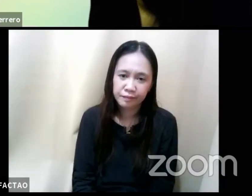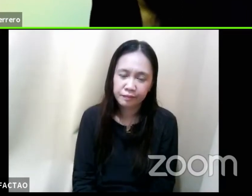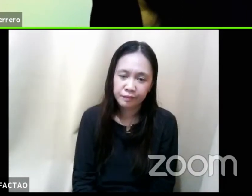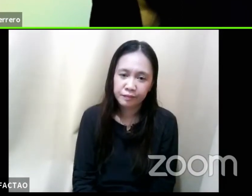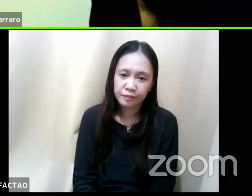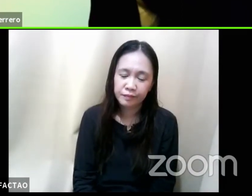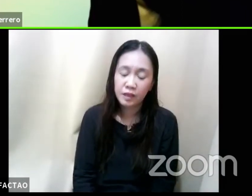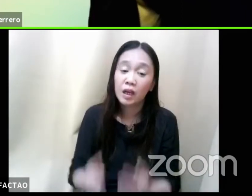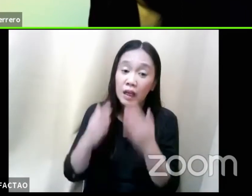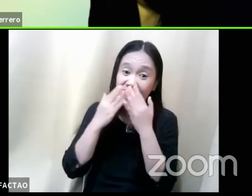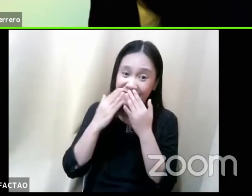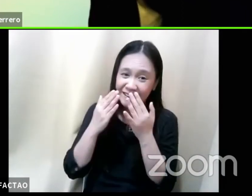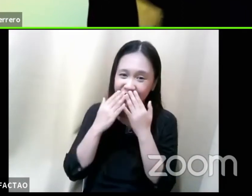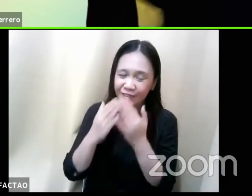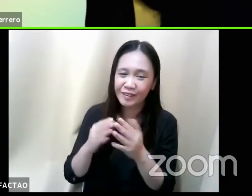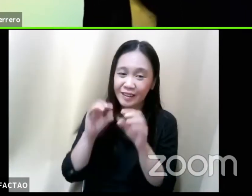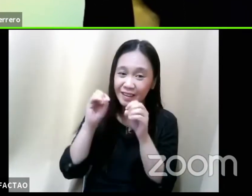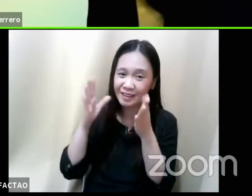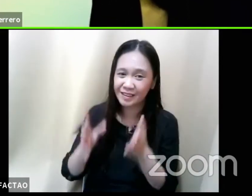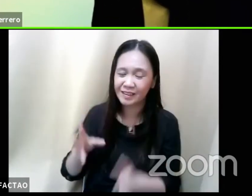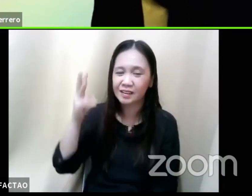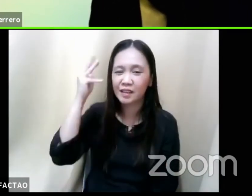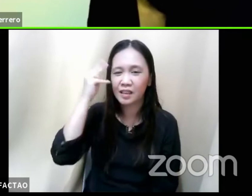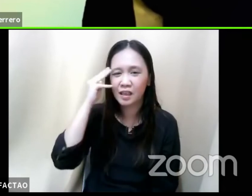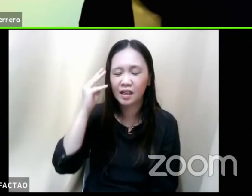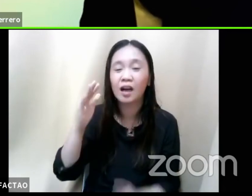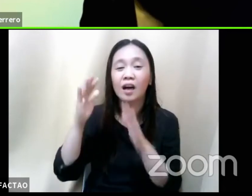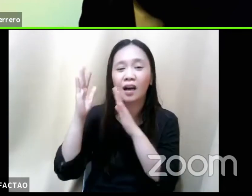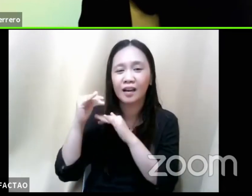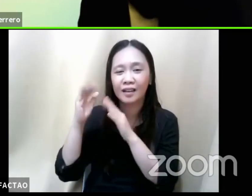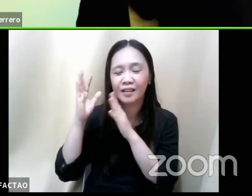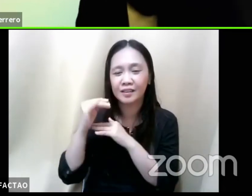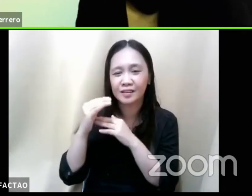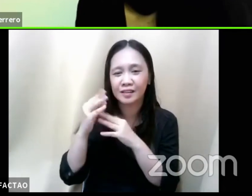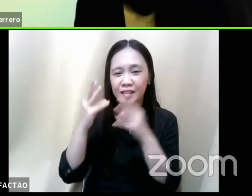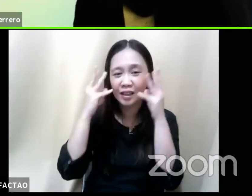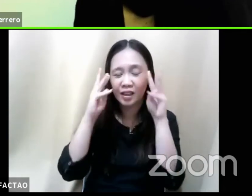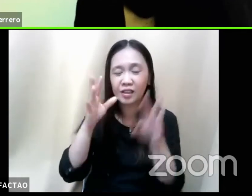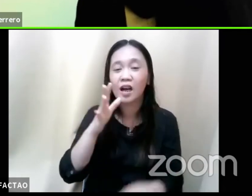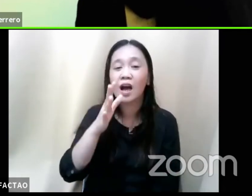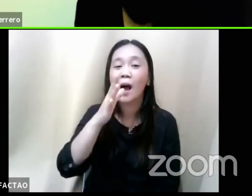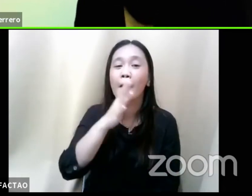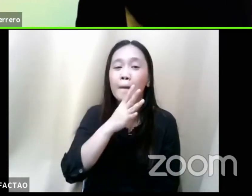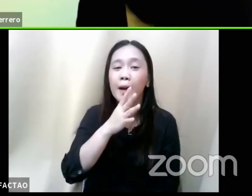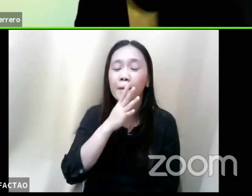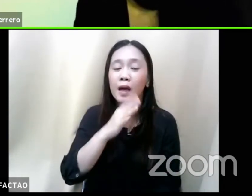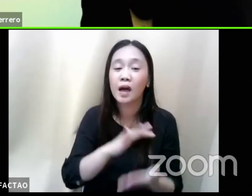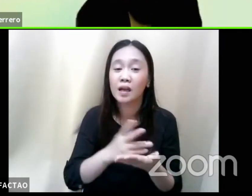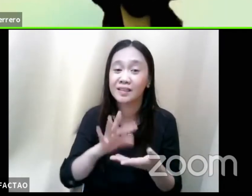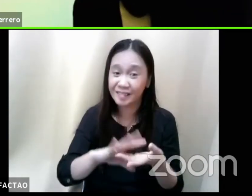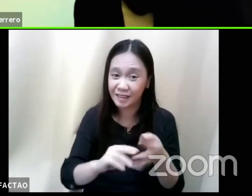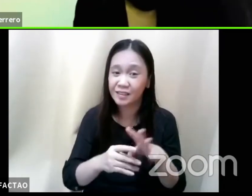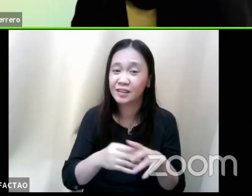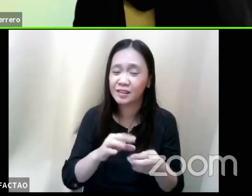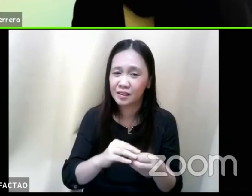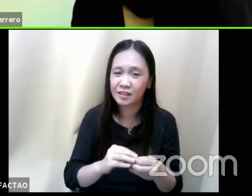Very much, Teacher Mark. Sana po nanonood pa rin po yung nanay na nag-share ng kwento nila. Sana po pagkatapos